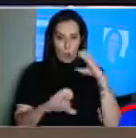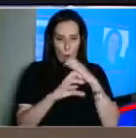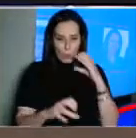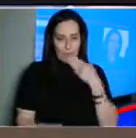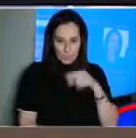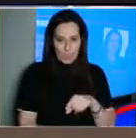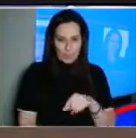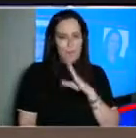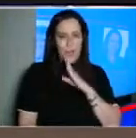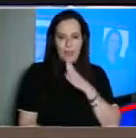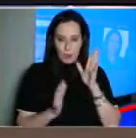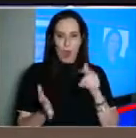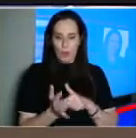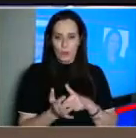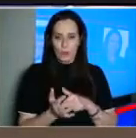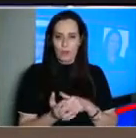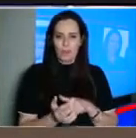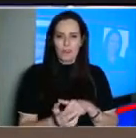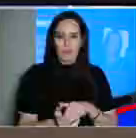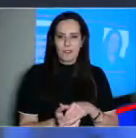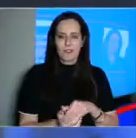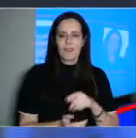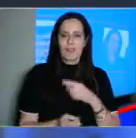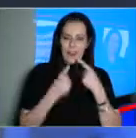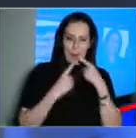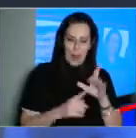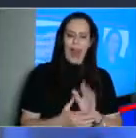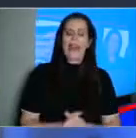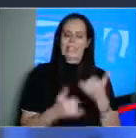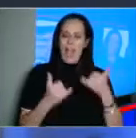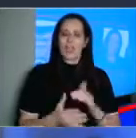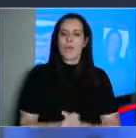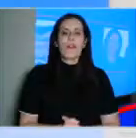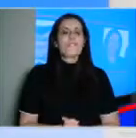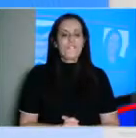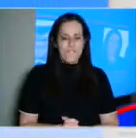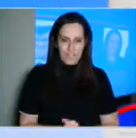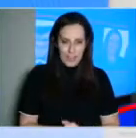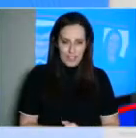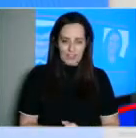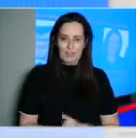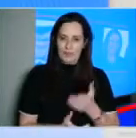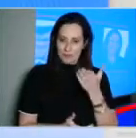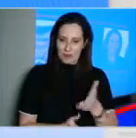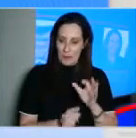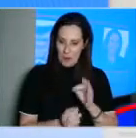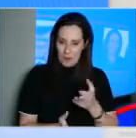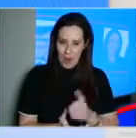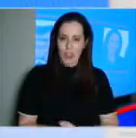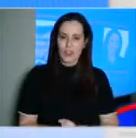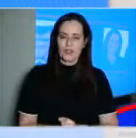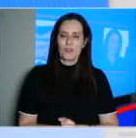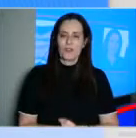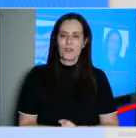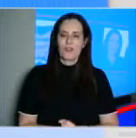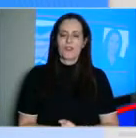בישראל בעייתית מאוד. הייתם הבא, חכי, אנחנו ניתן לך לשבת ולדבר על זה. ולשמאלי, ממש בשמאל הקיצוני, של